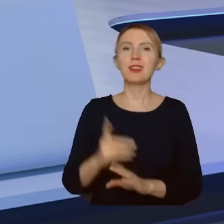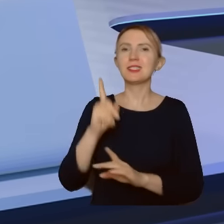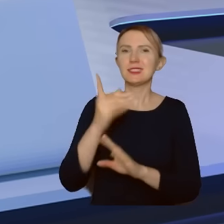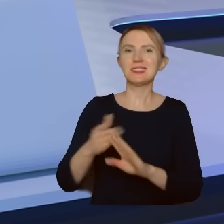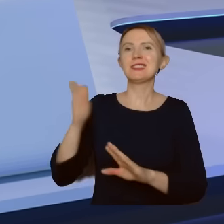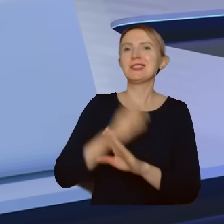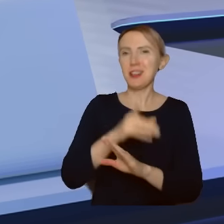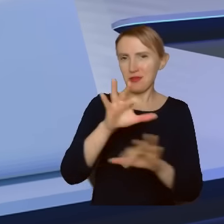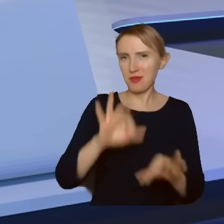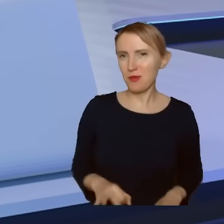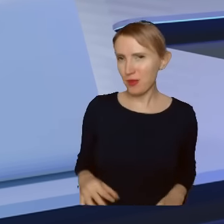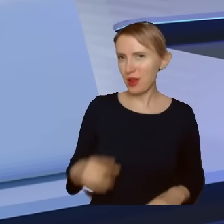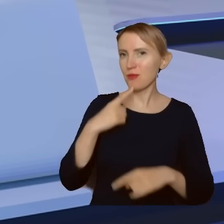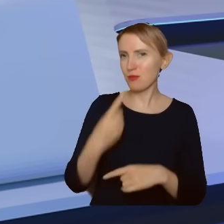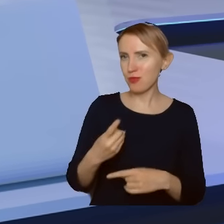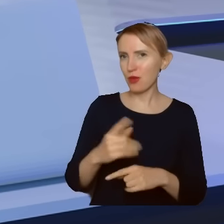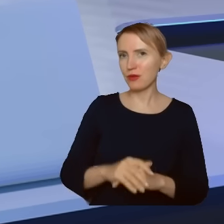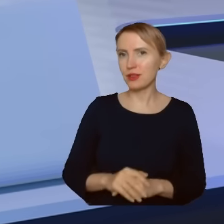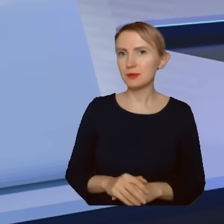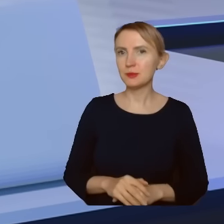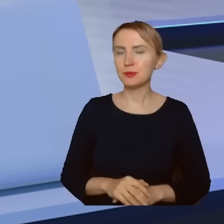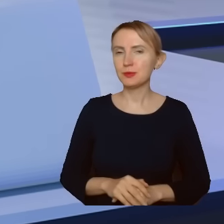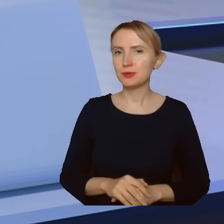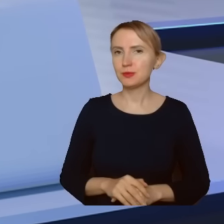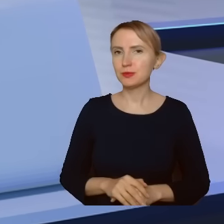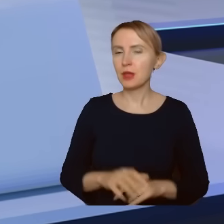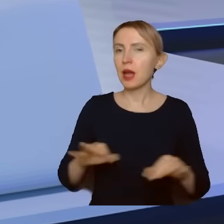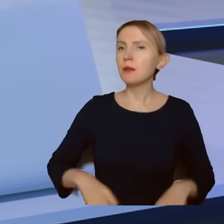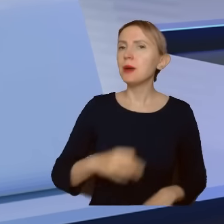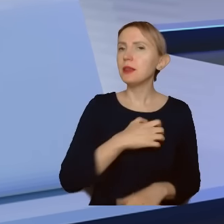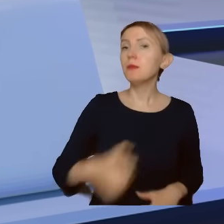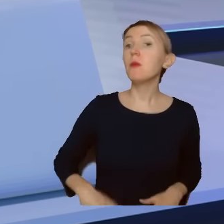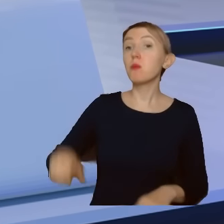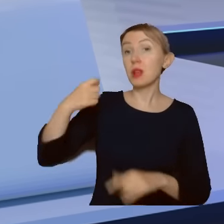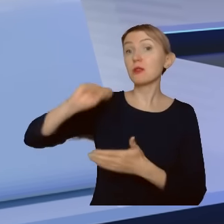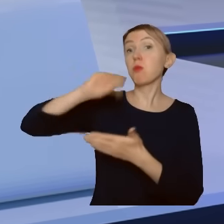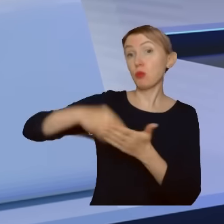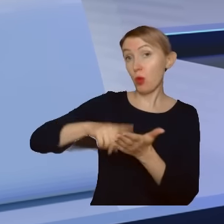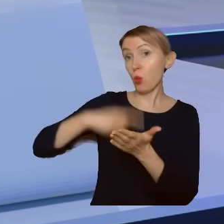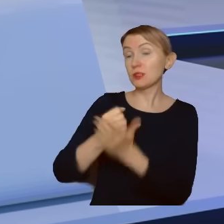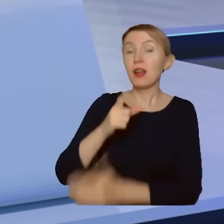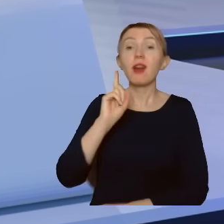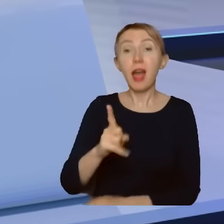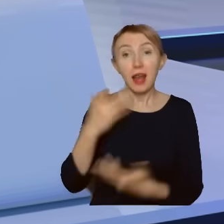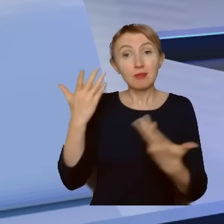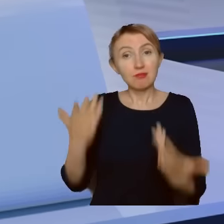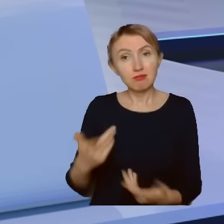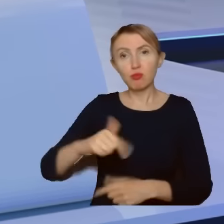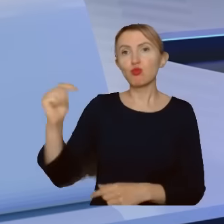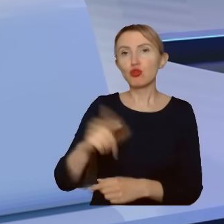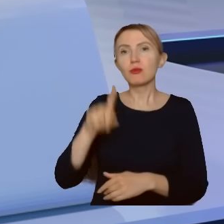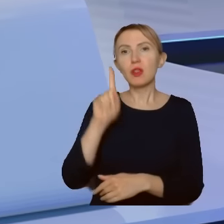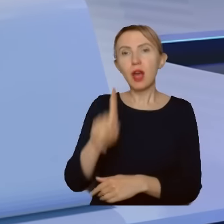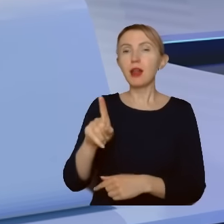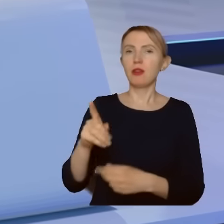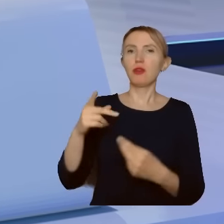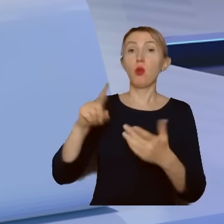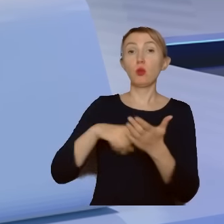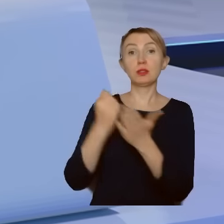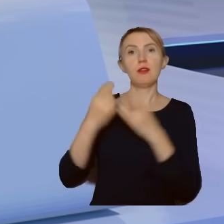tutaj przejmie stery, panie marszałku, prezydent podpisuje ustawę, ale, no właśnie, musi być to, ale kieruje tę ustawę